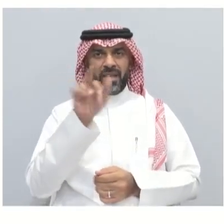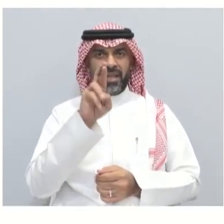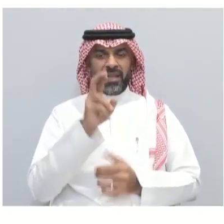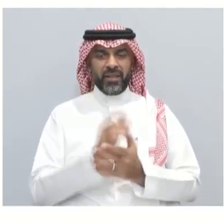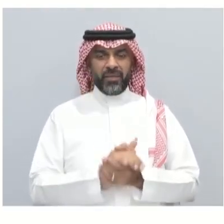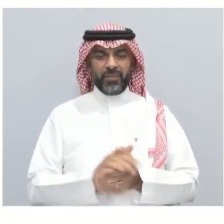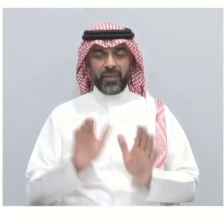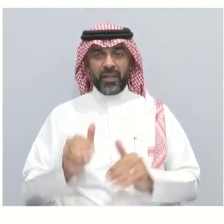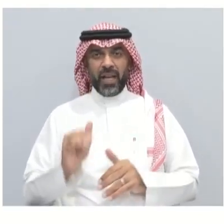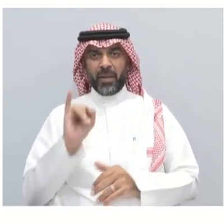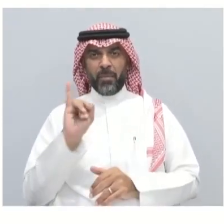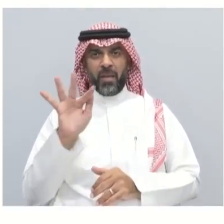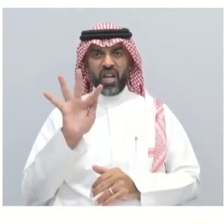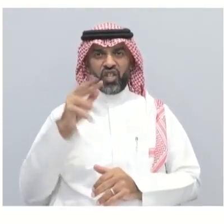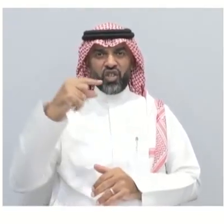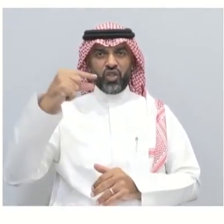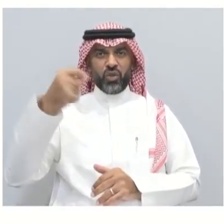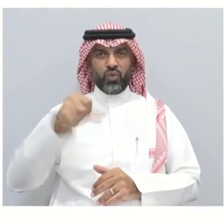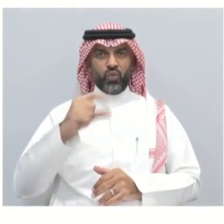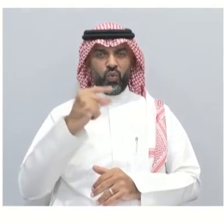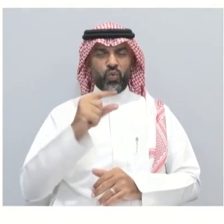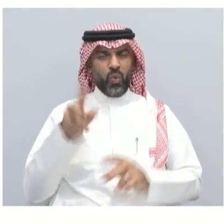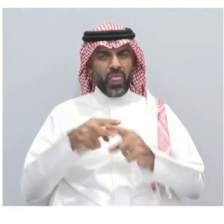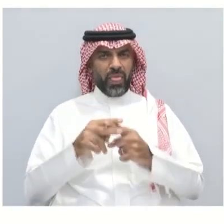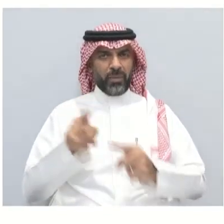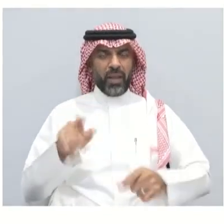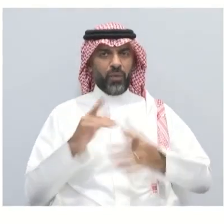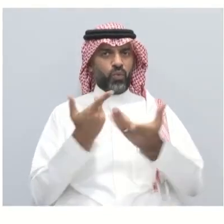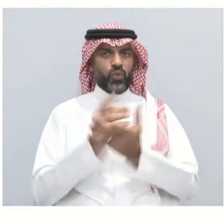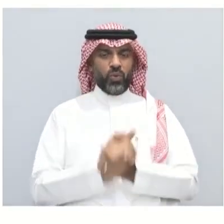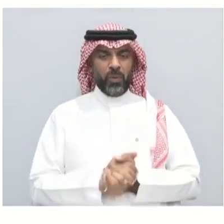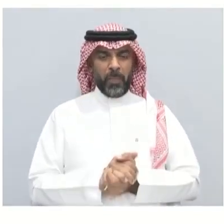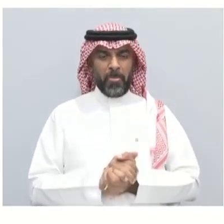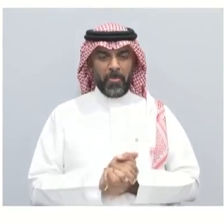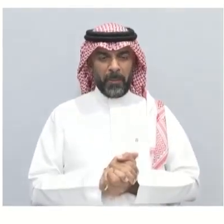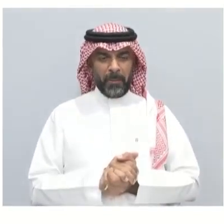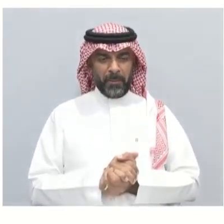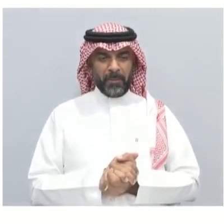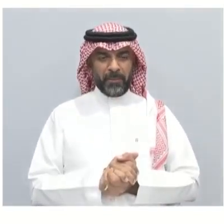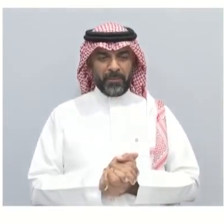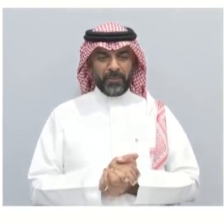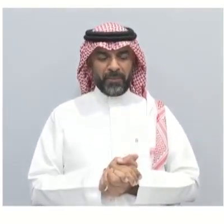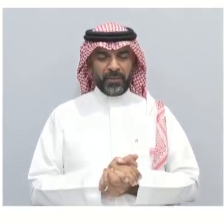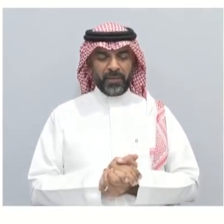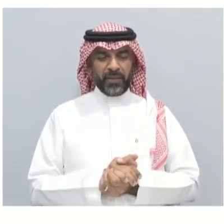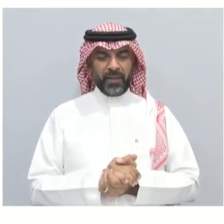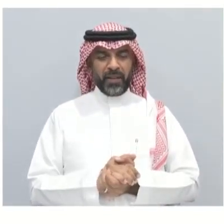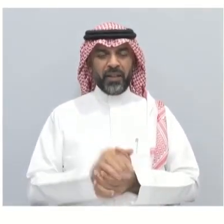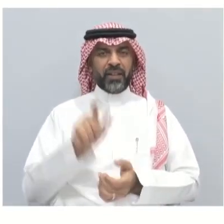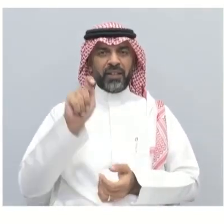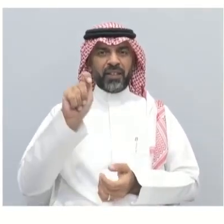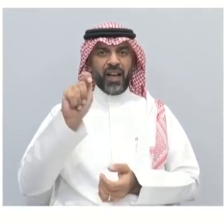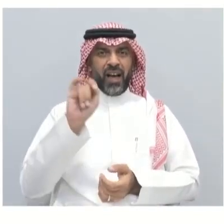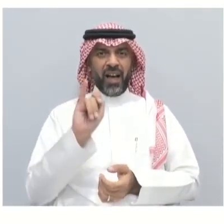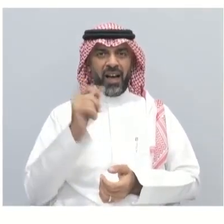المشدود وهي نوع من انواع الضبط ايضا احسنتم التايت وتعتبر نوع من انواع محاذاه